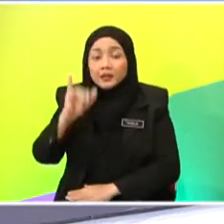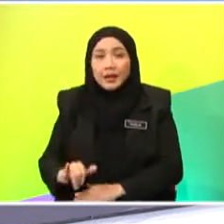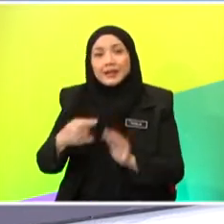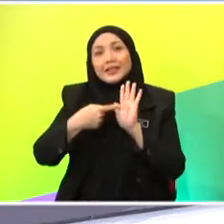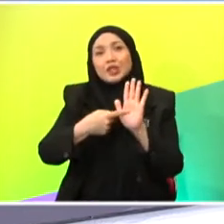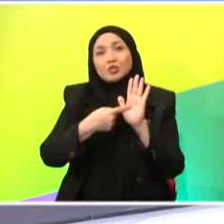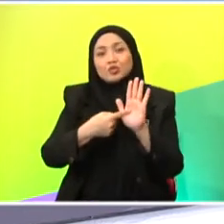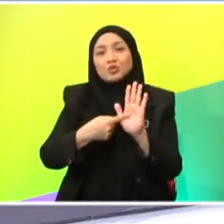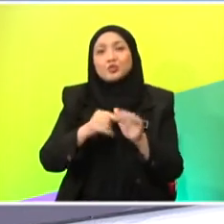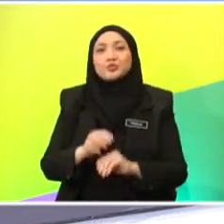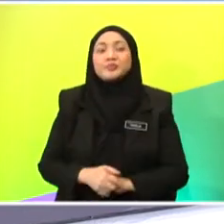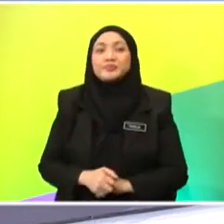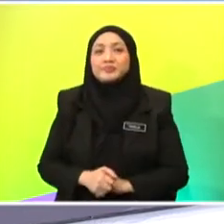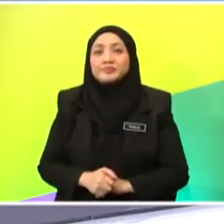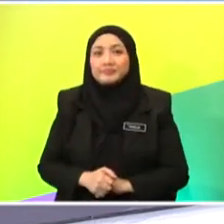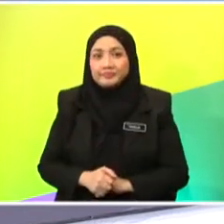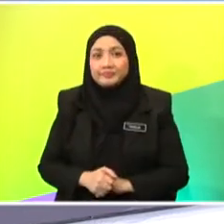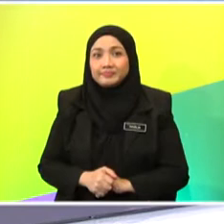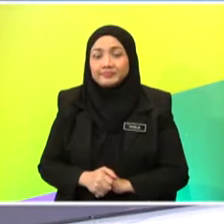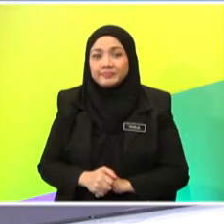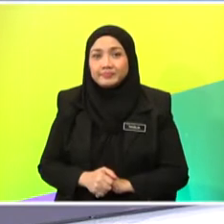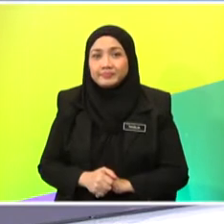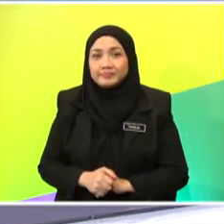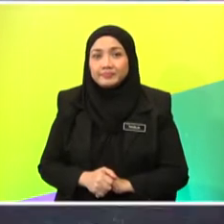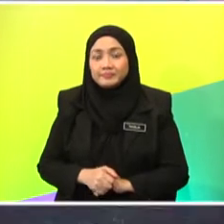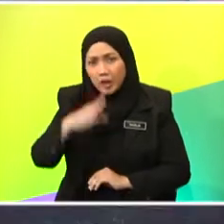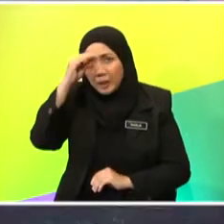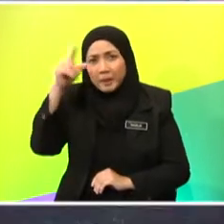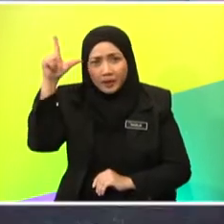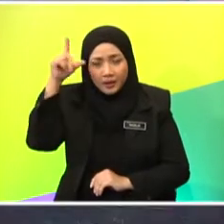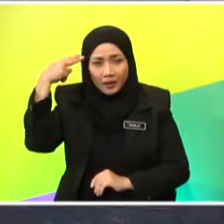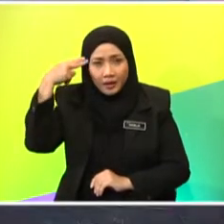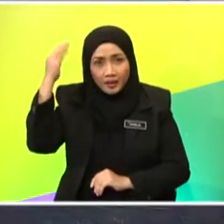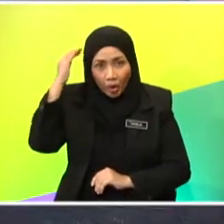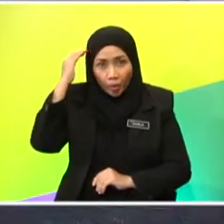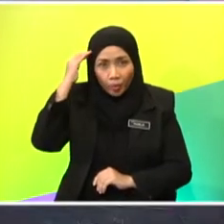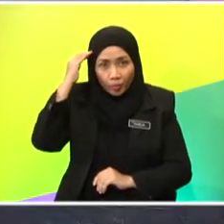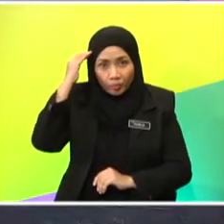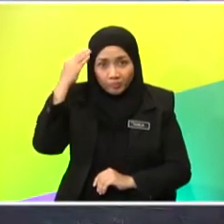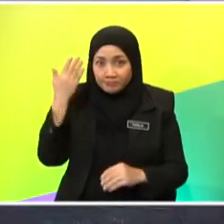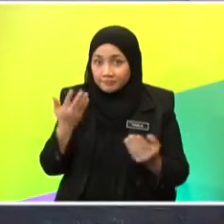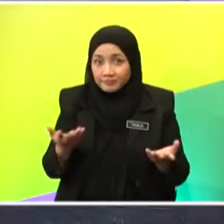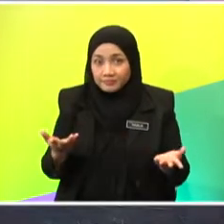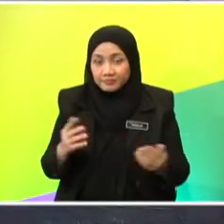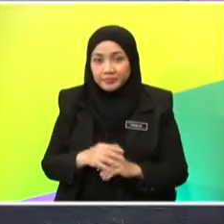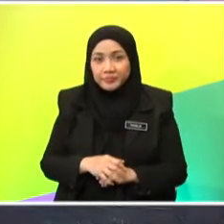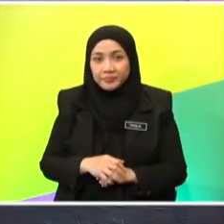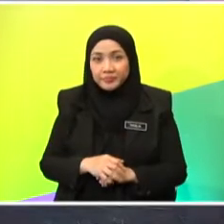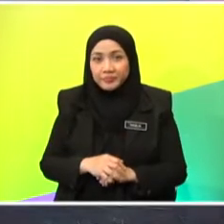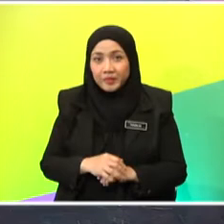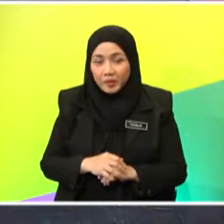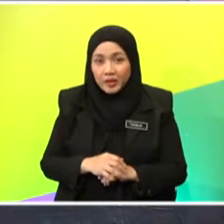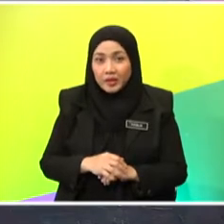lembut lembut berbulu betul akan tahu tak kapas betul keteguhan Ah iya